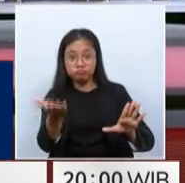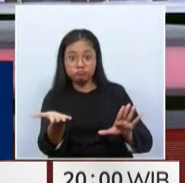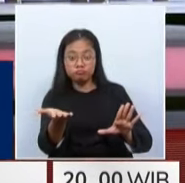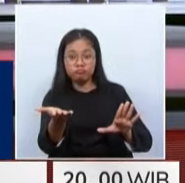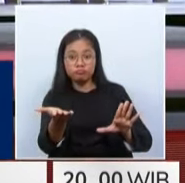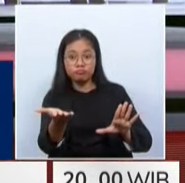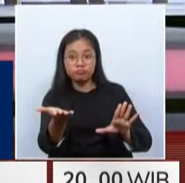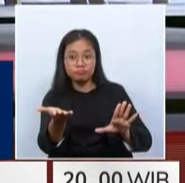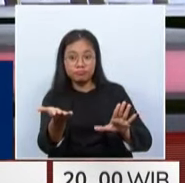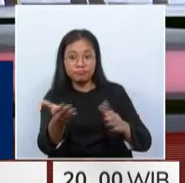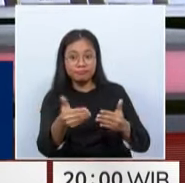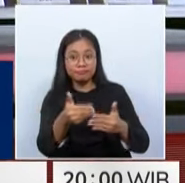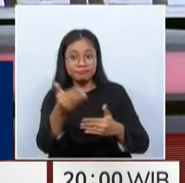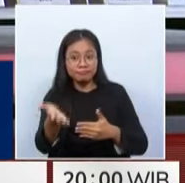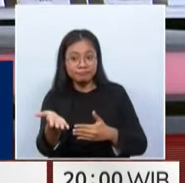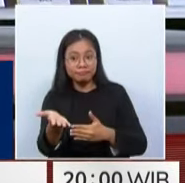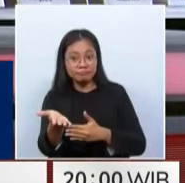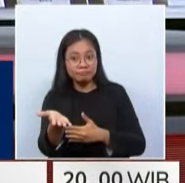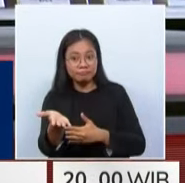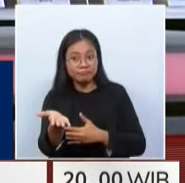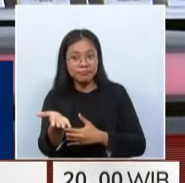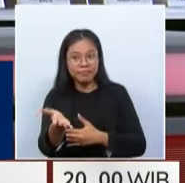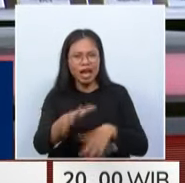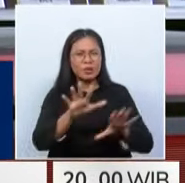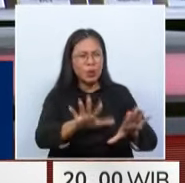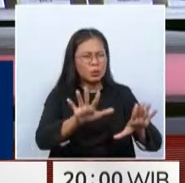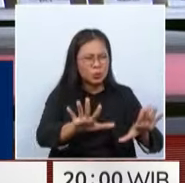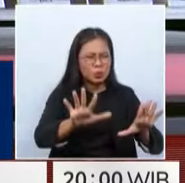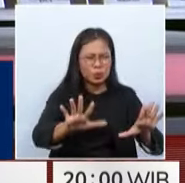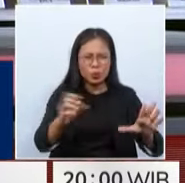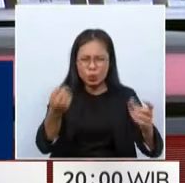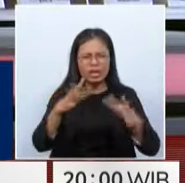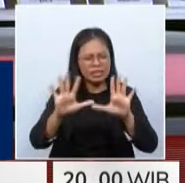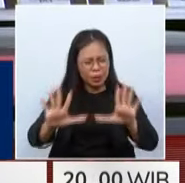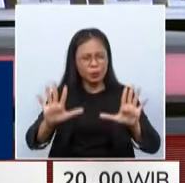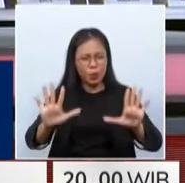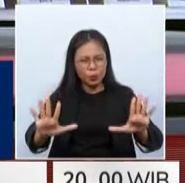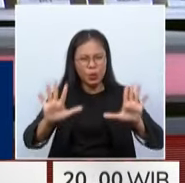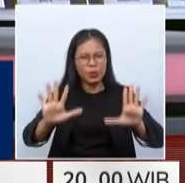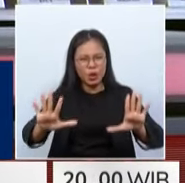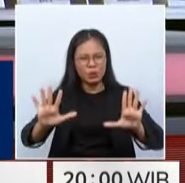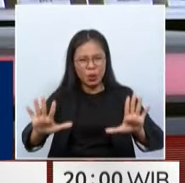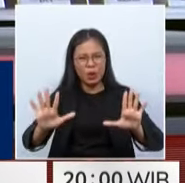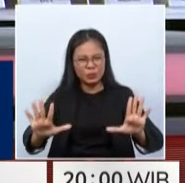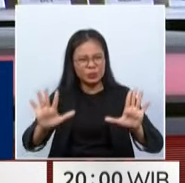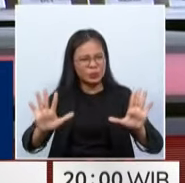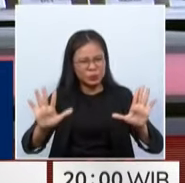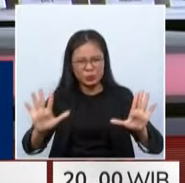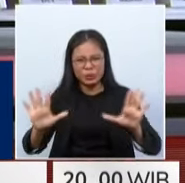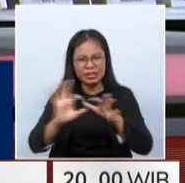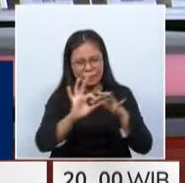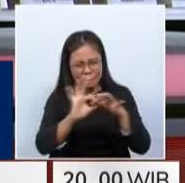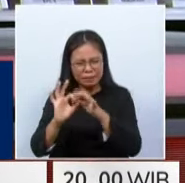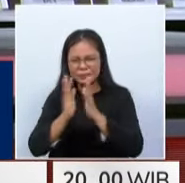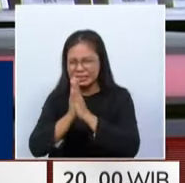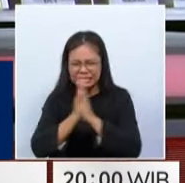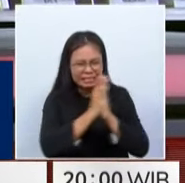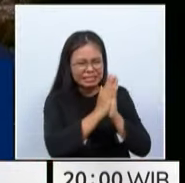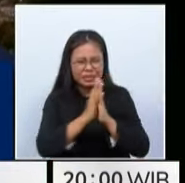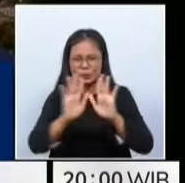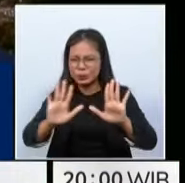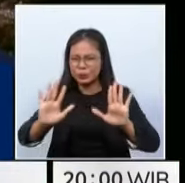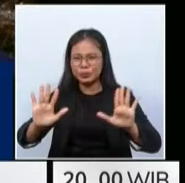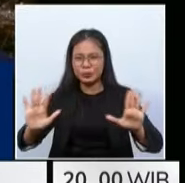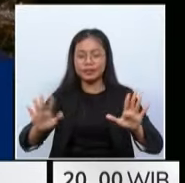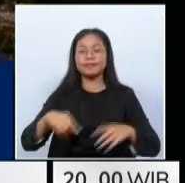selanjutnya hadirin mohon kerja Sam untuk tetap tertib mohon kerja samanya sekali lagi baik selanjutnya kita beralih ke